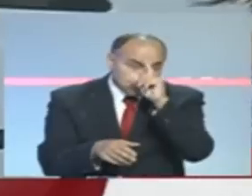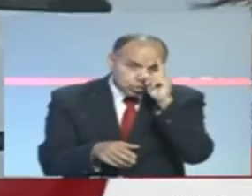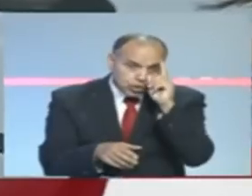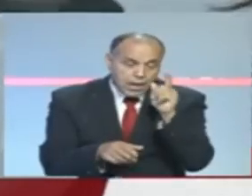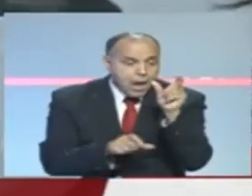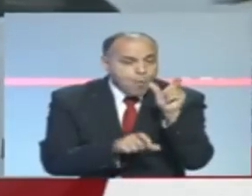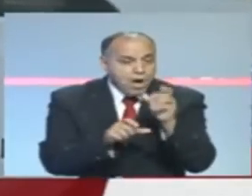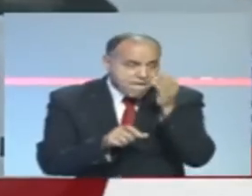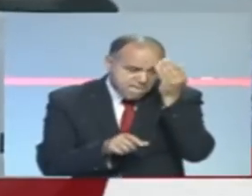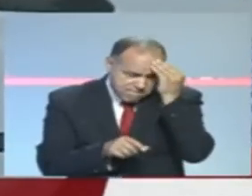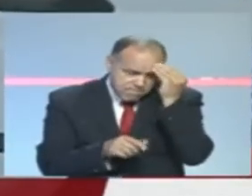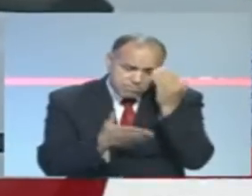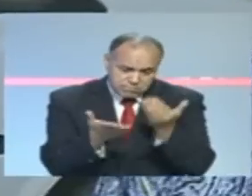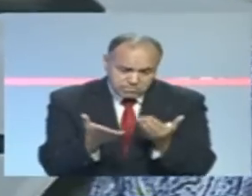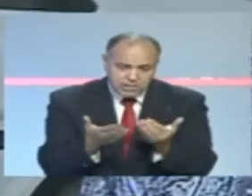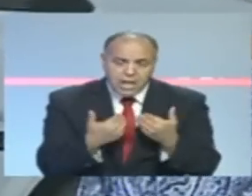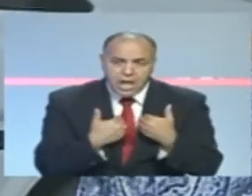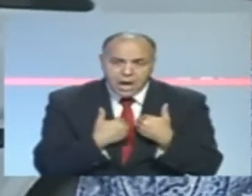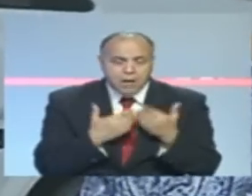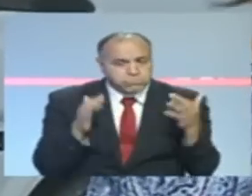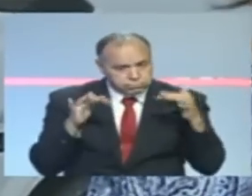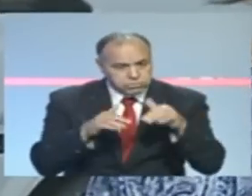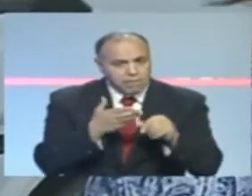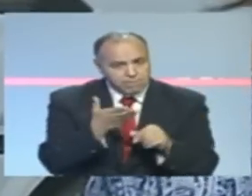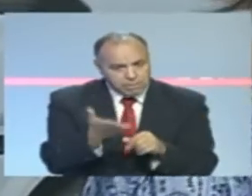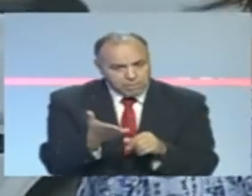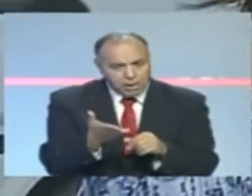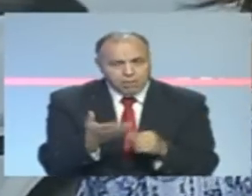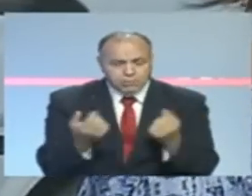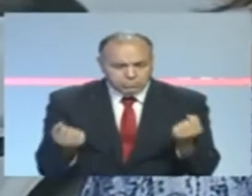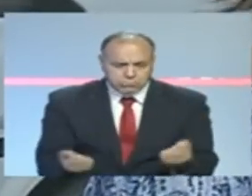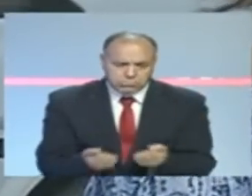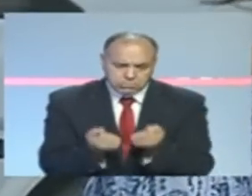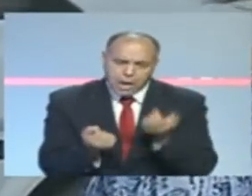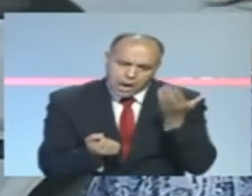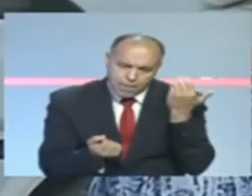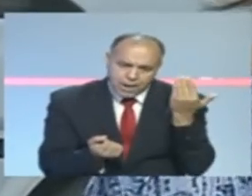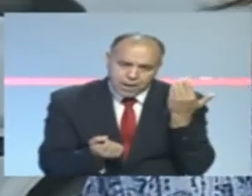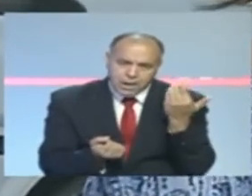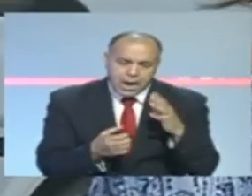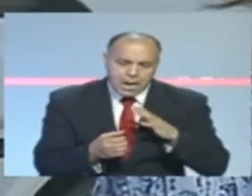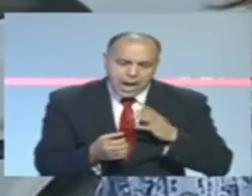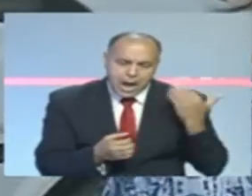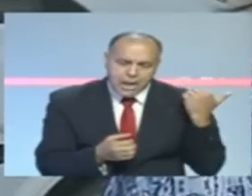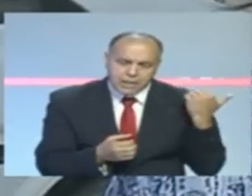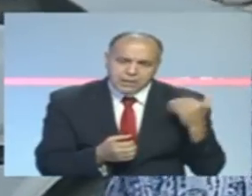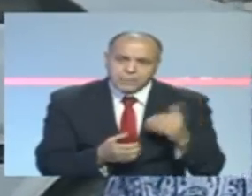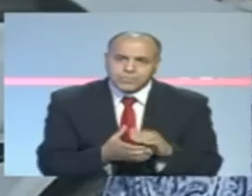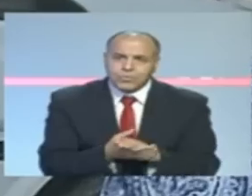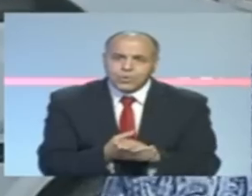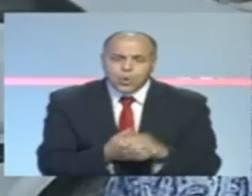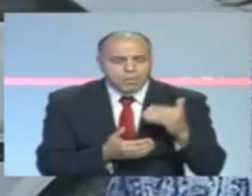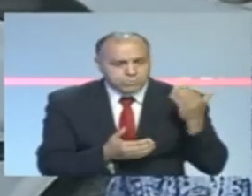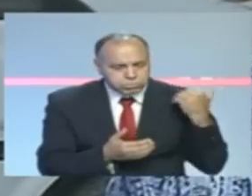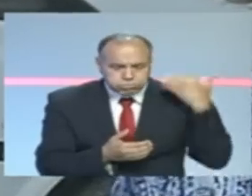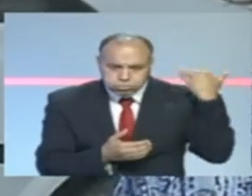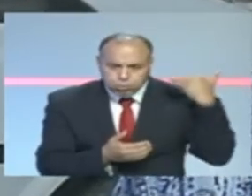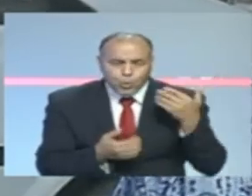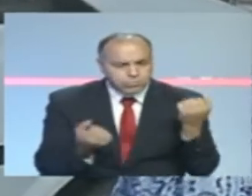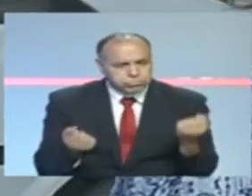المواطن احنا في العمليات اللي صارت اللي قاعده تصير